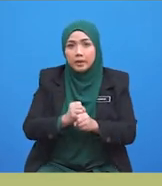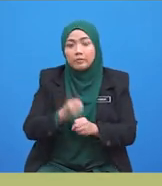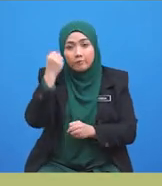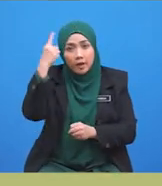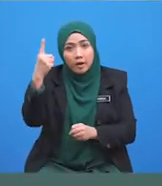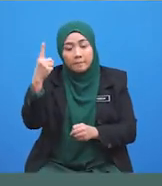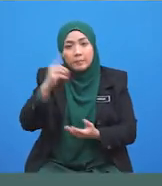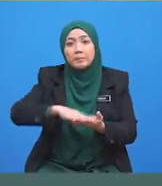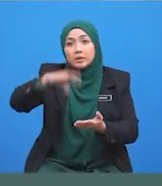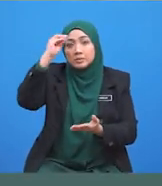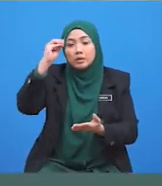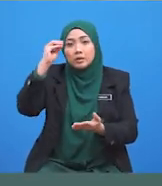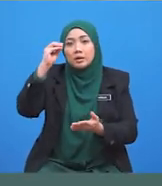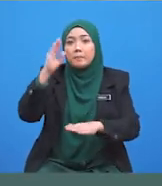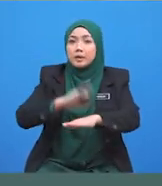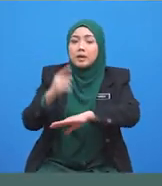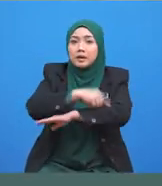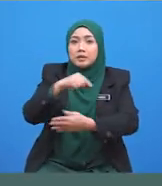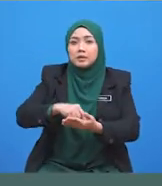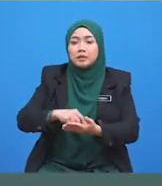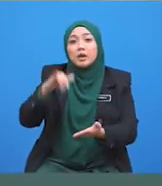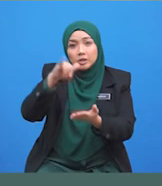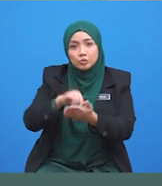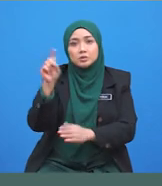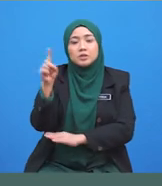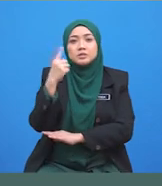pada hari ini. Sekian sahaja daripada cikgu.